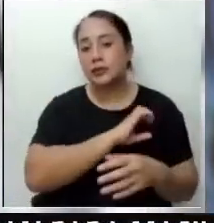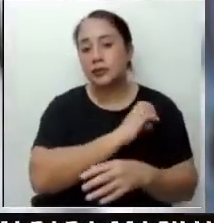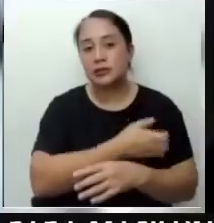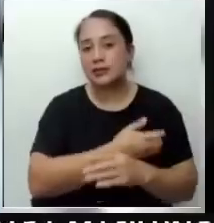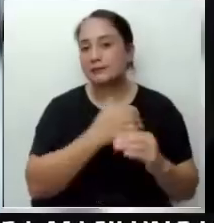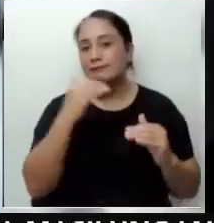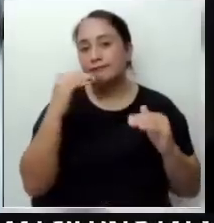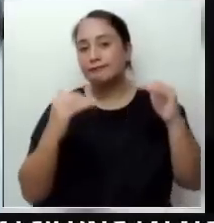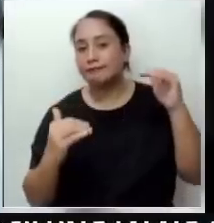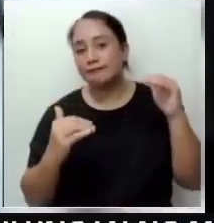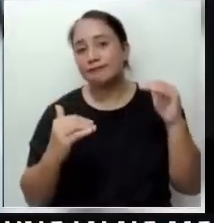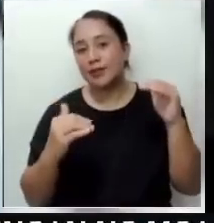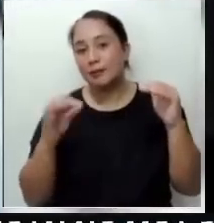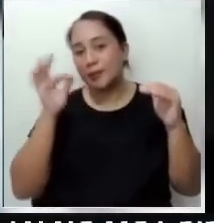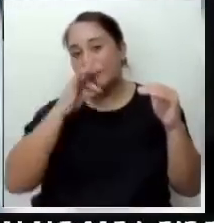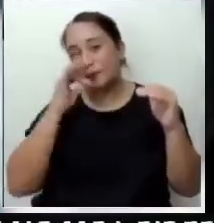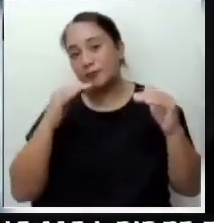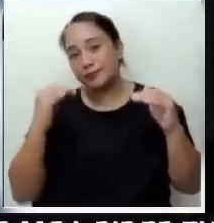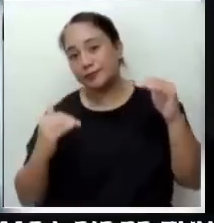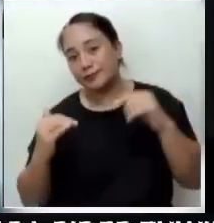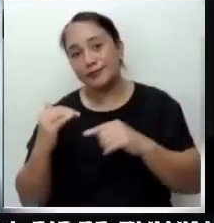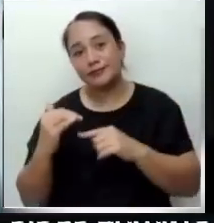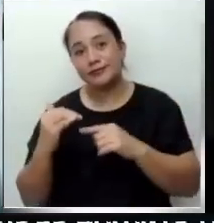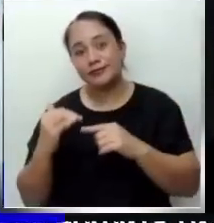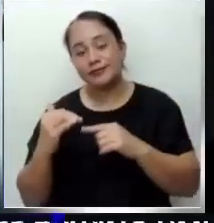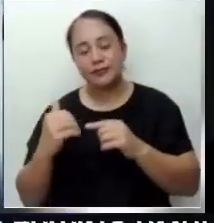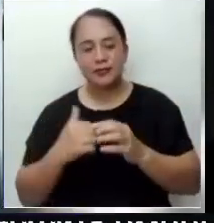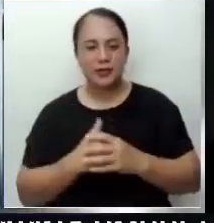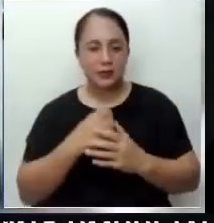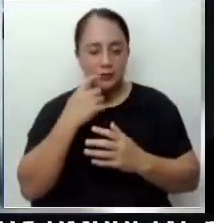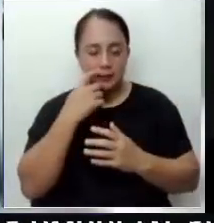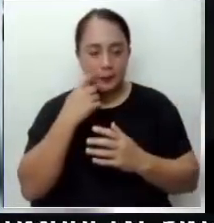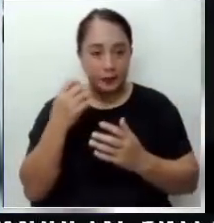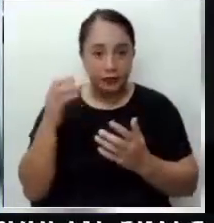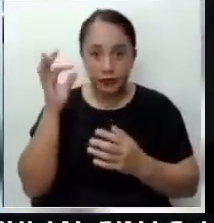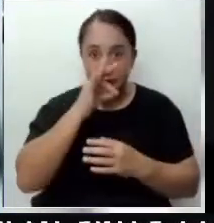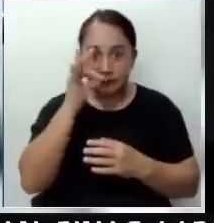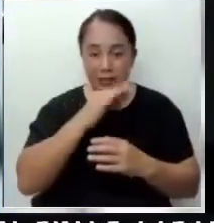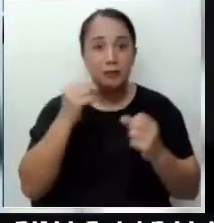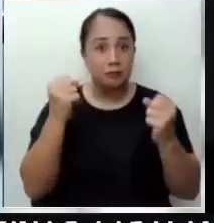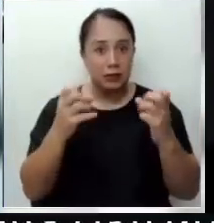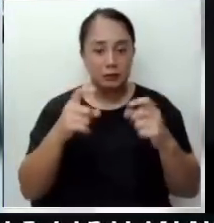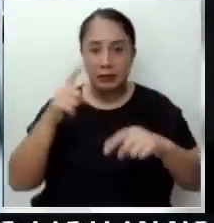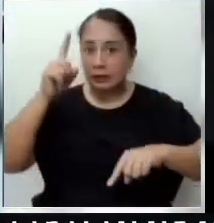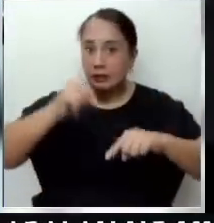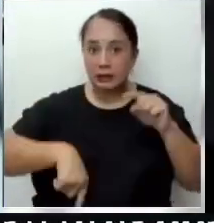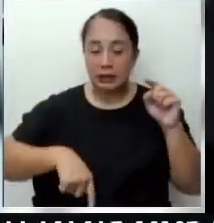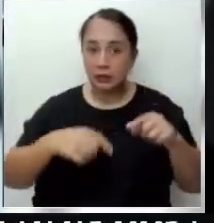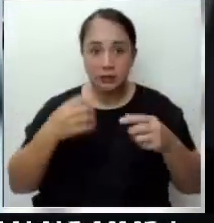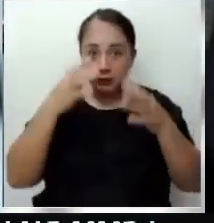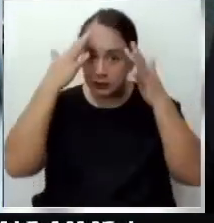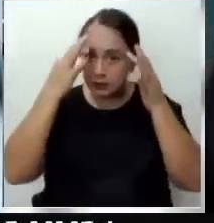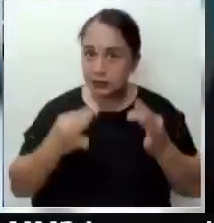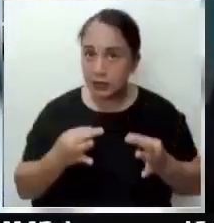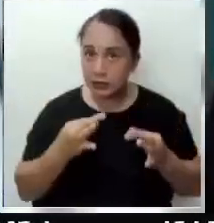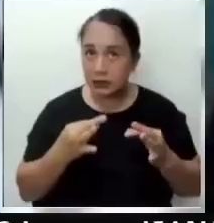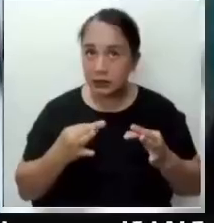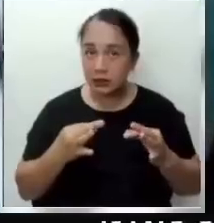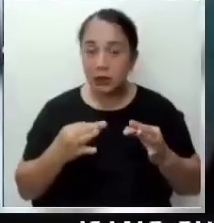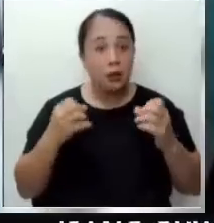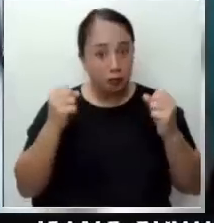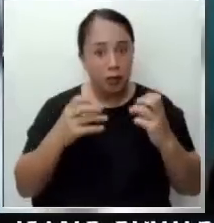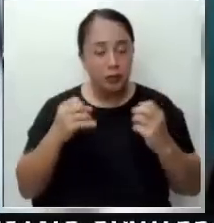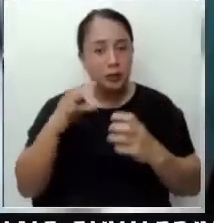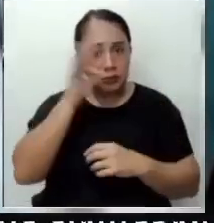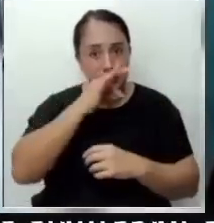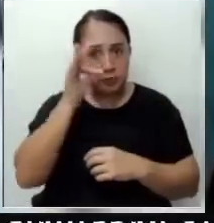ito. The Filipino majority cannot make decision even na majority sa kanila, even na